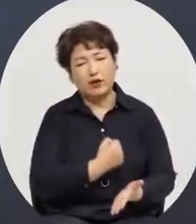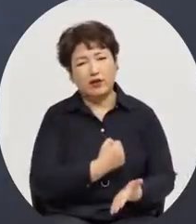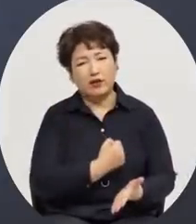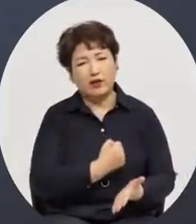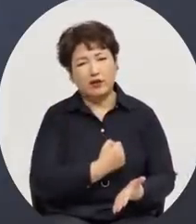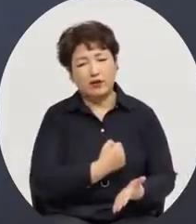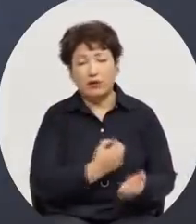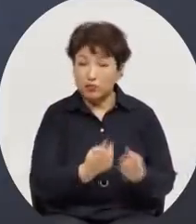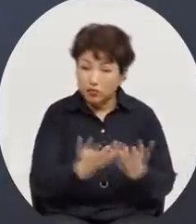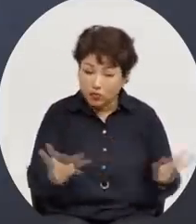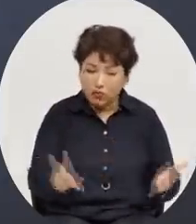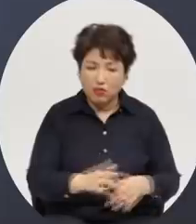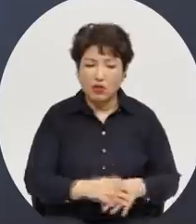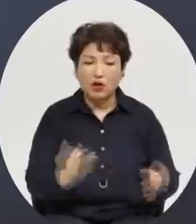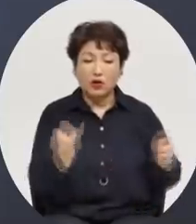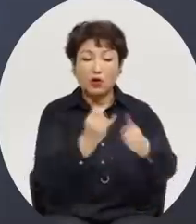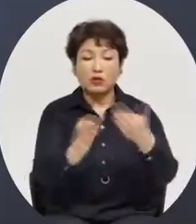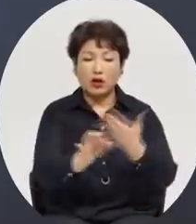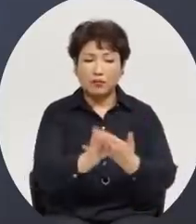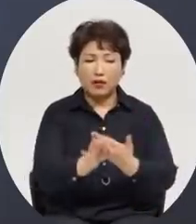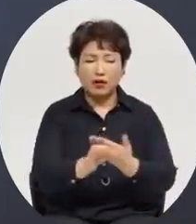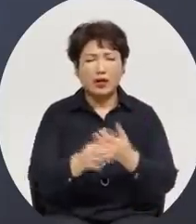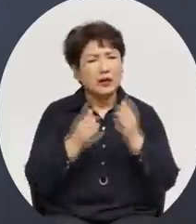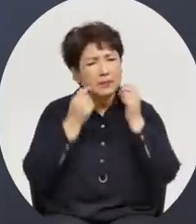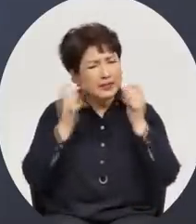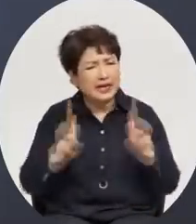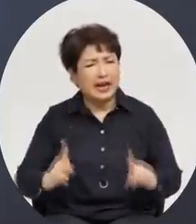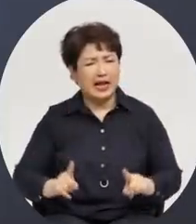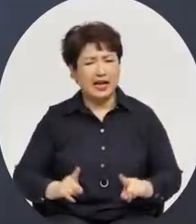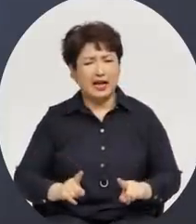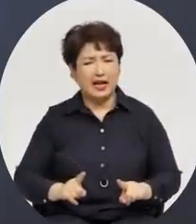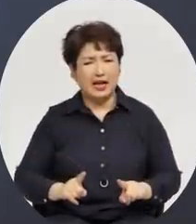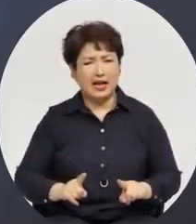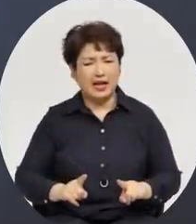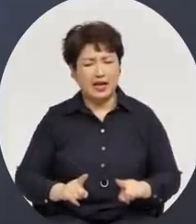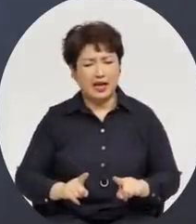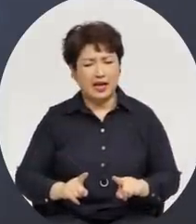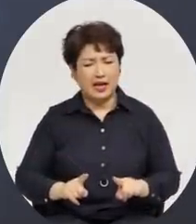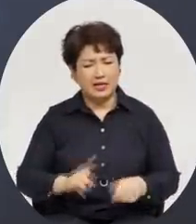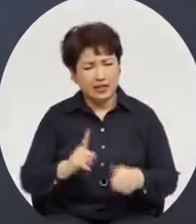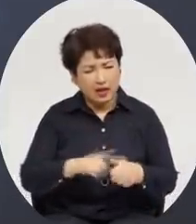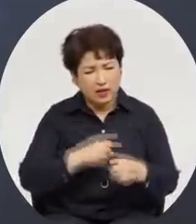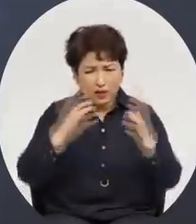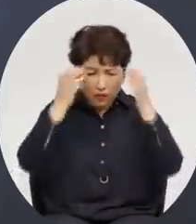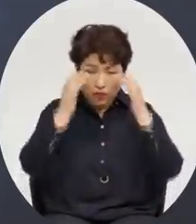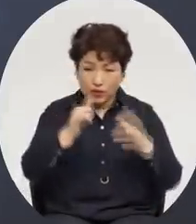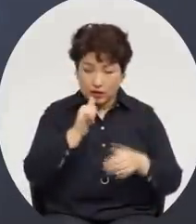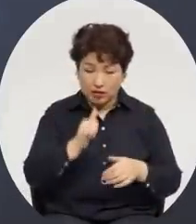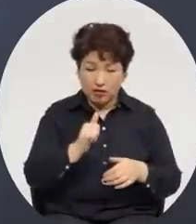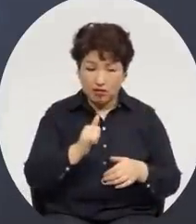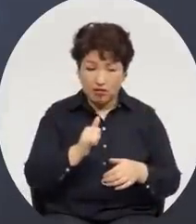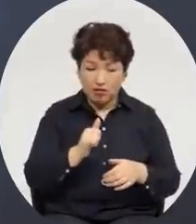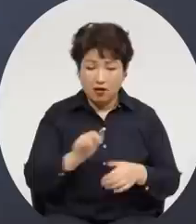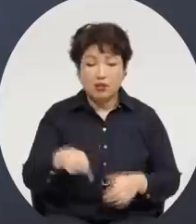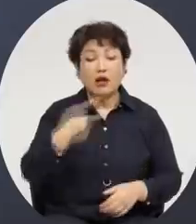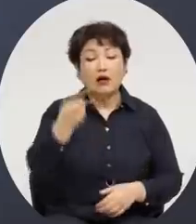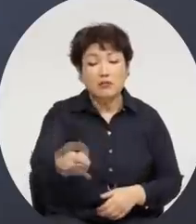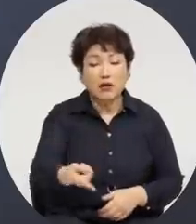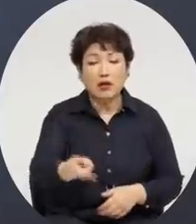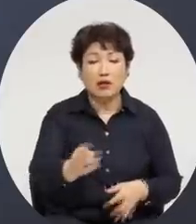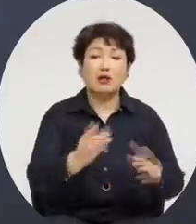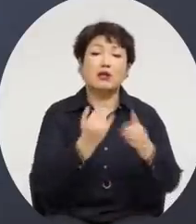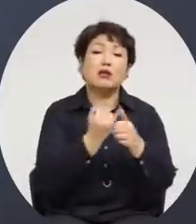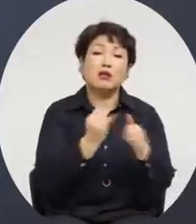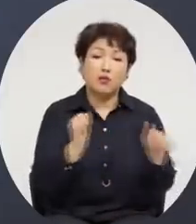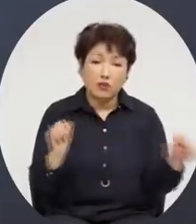남는데 그걸 받아들여야 되고 하면 못 살겠다는 고통이 따르는데 그 문제를 해결하려면 헤어지는